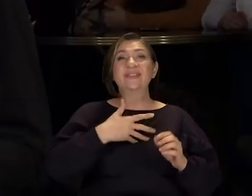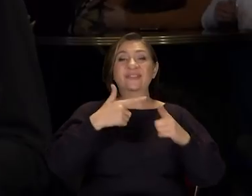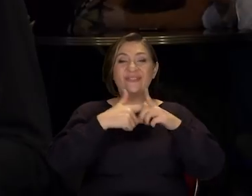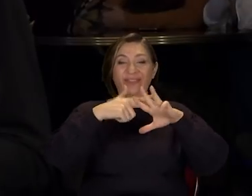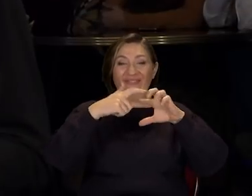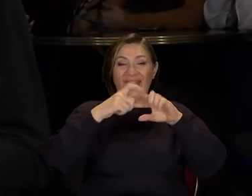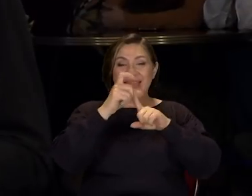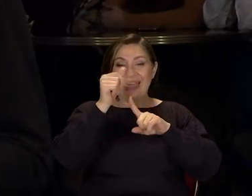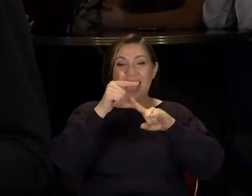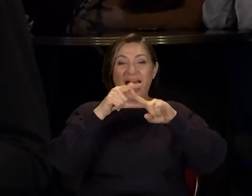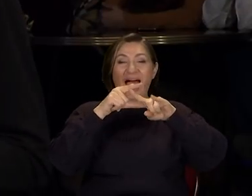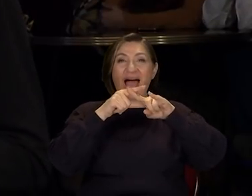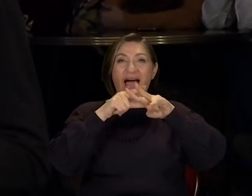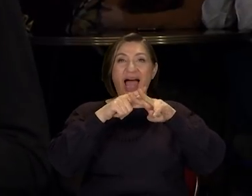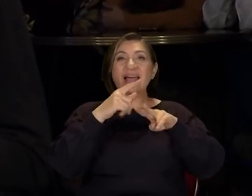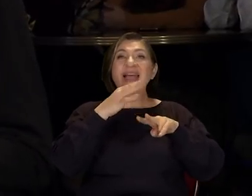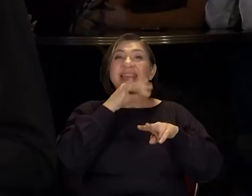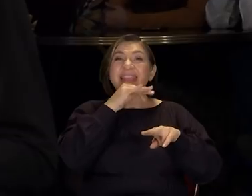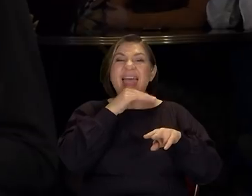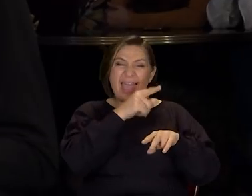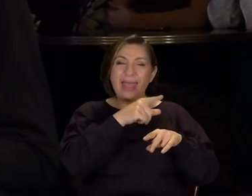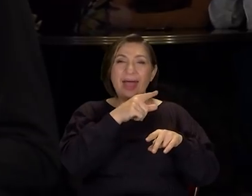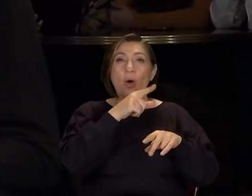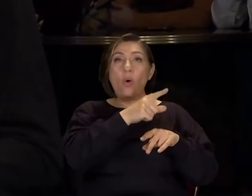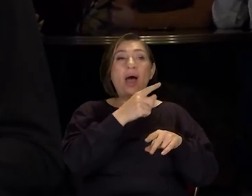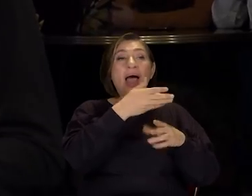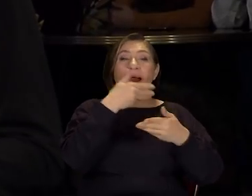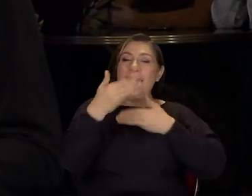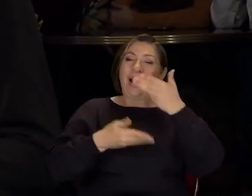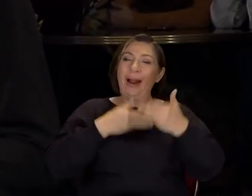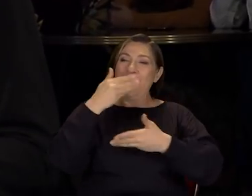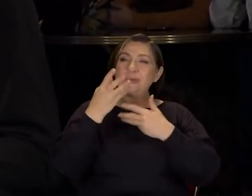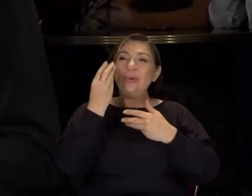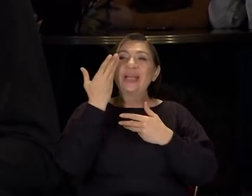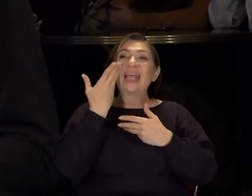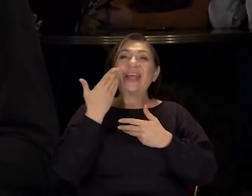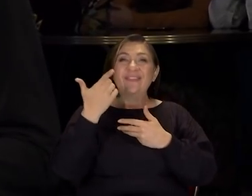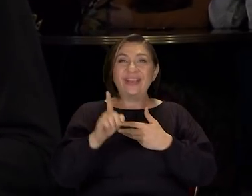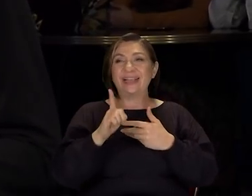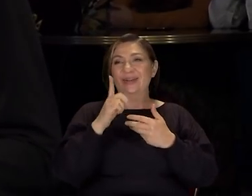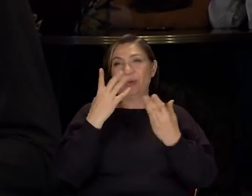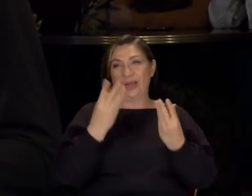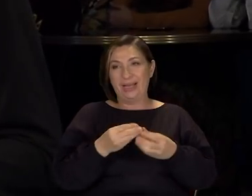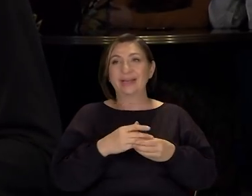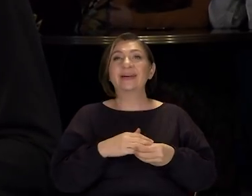abimiz, Ferdi Akarnur, Aksakallı Dede rolünde. Onun ağzından dinliyoruz çok keyifli güzel, bir